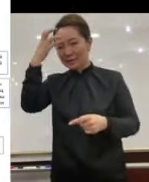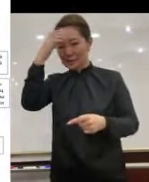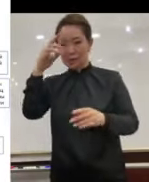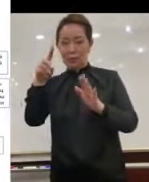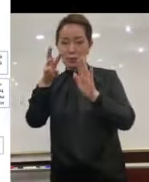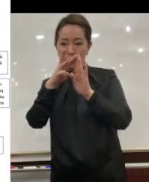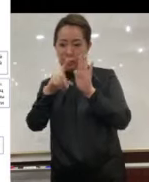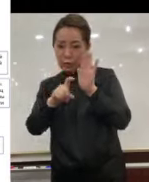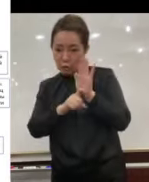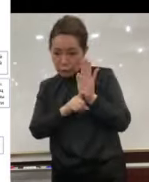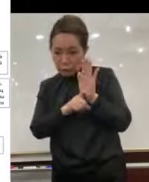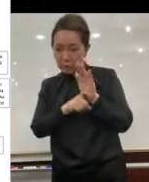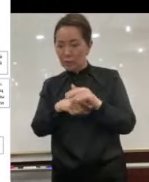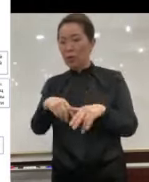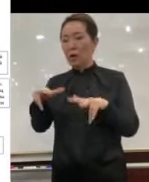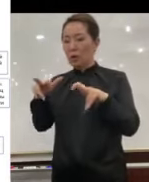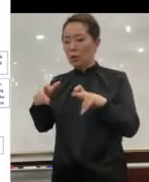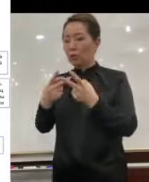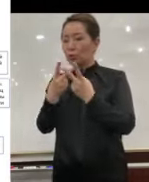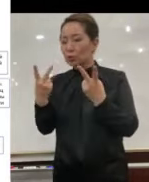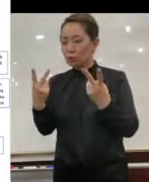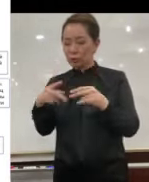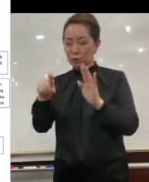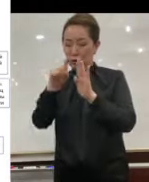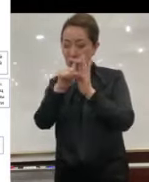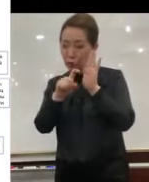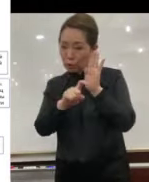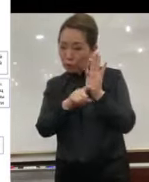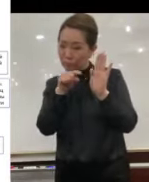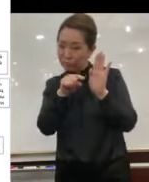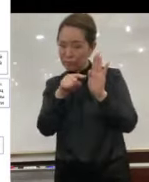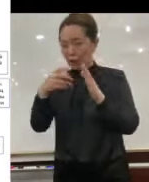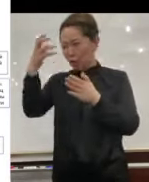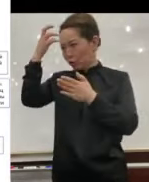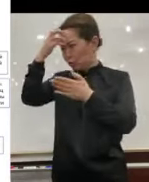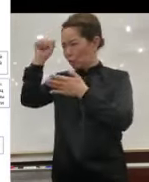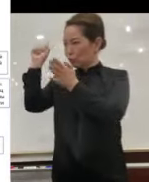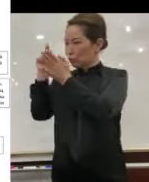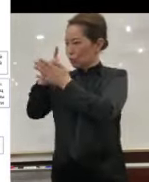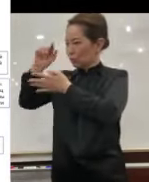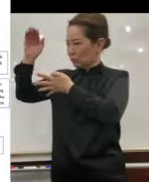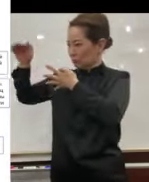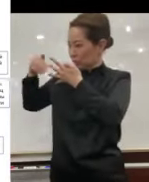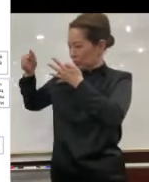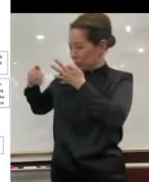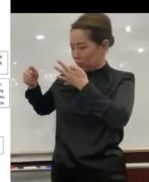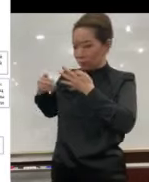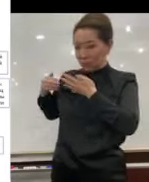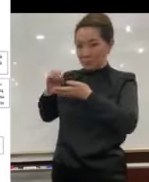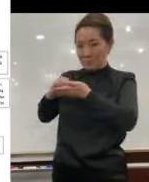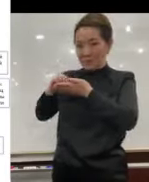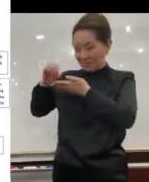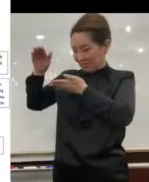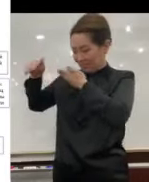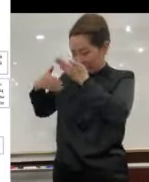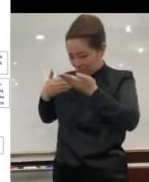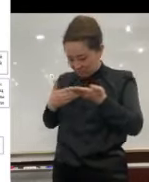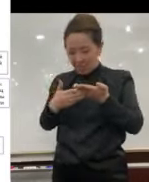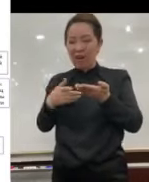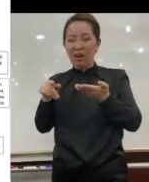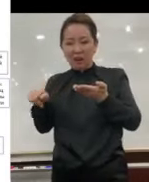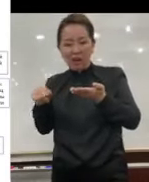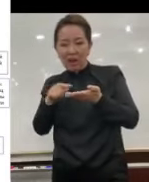хөгжлийн бэрхшээлийн үндэсний хөтөлбөр гих мэтчлэн энэ одоо төр засгаас гаргаж байгаа чухал чухал бичиг баримтууд одоо хууль